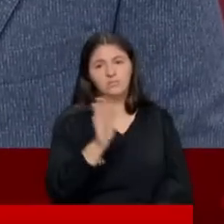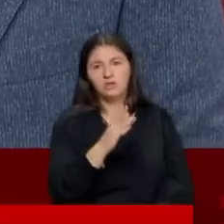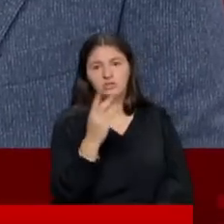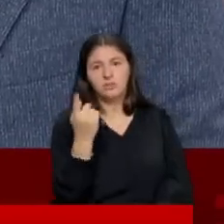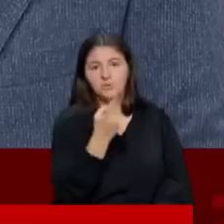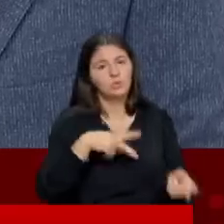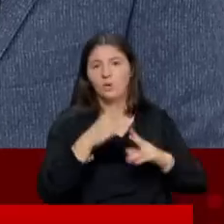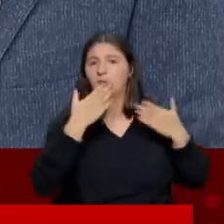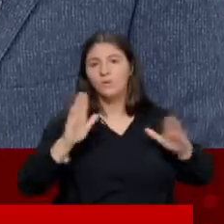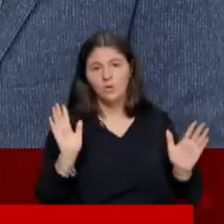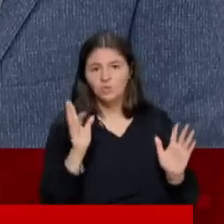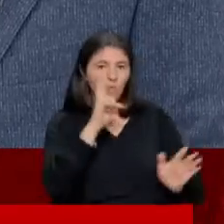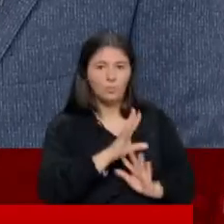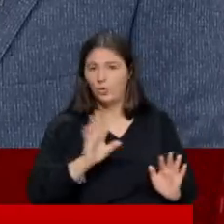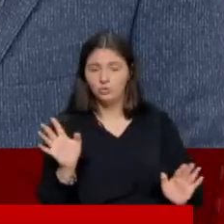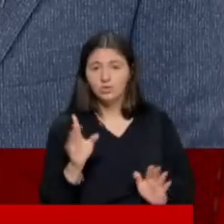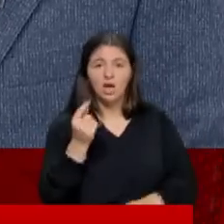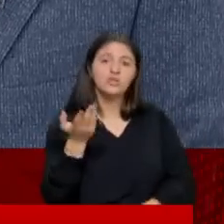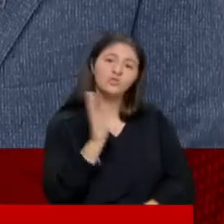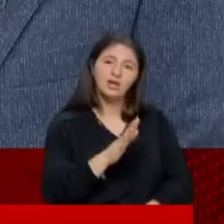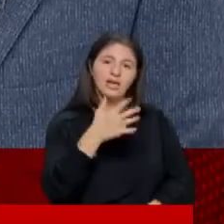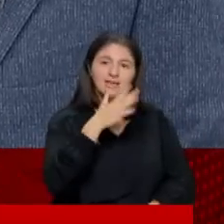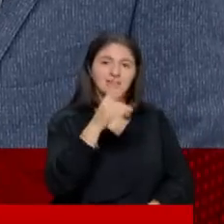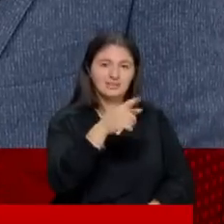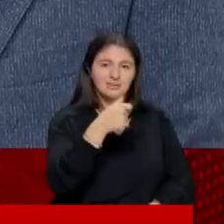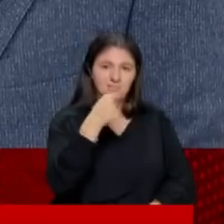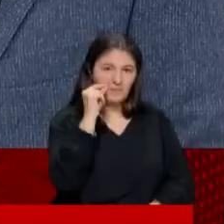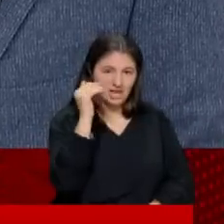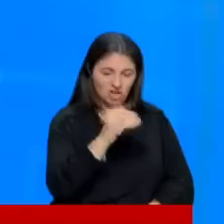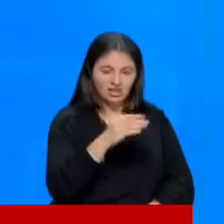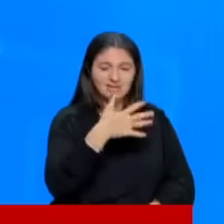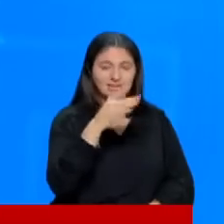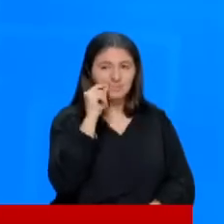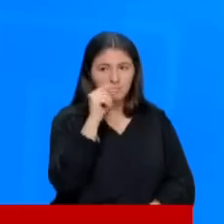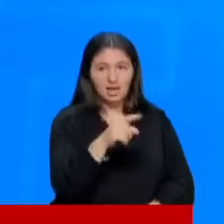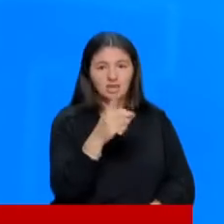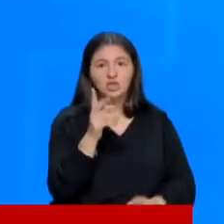bir formül görmüyoruz Az sonra denize girerek gelecek denizde